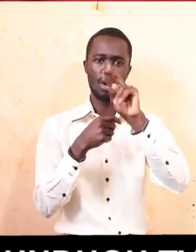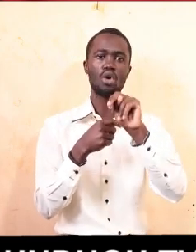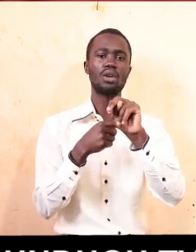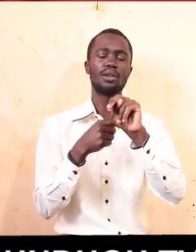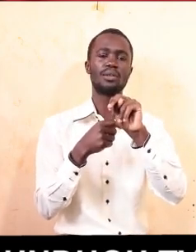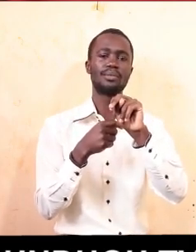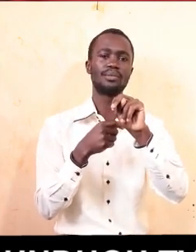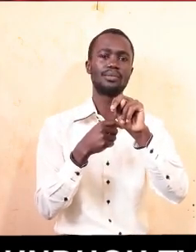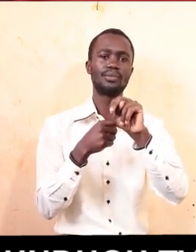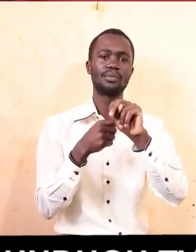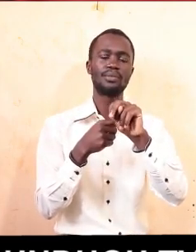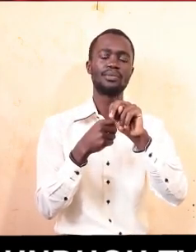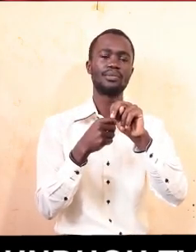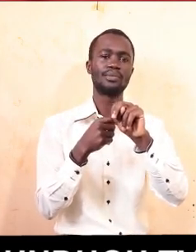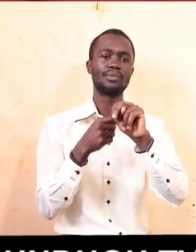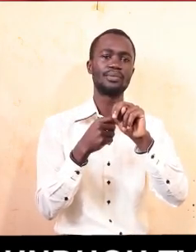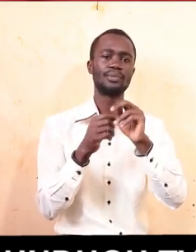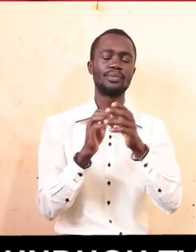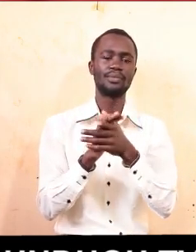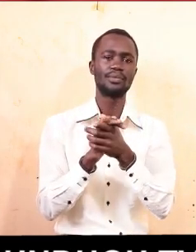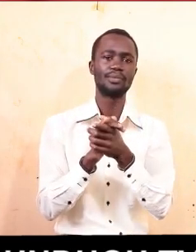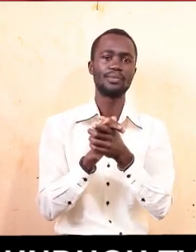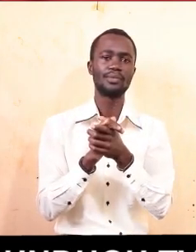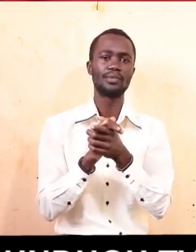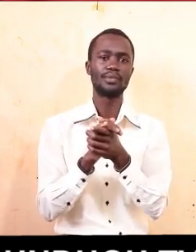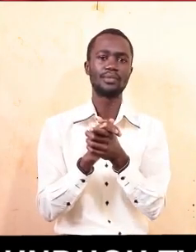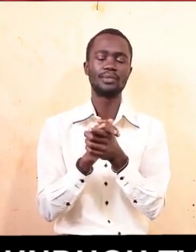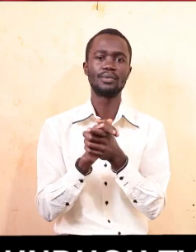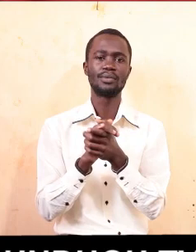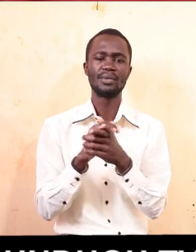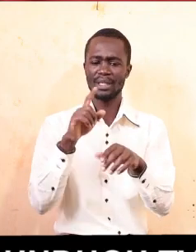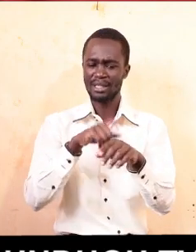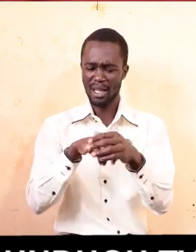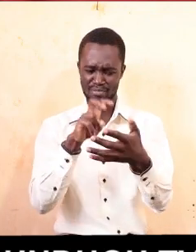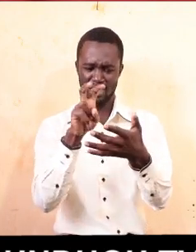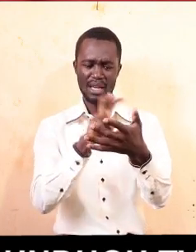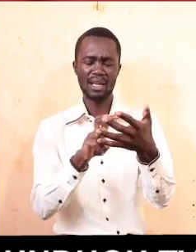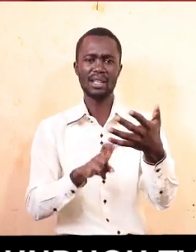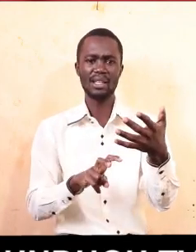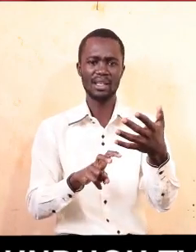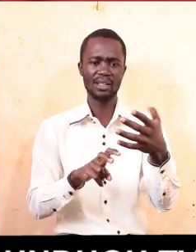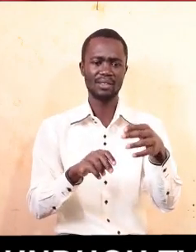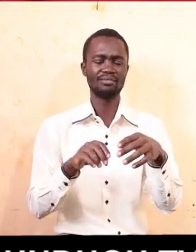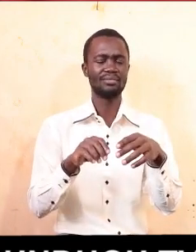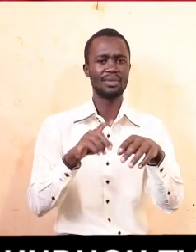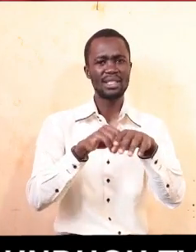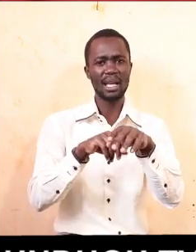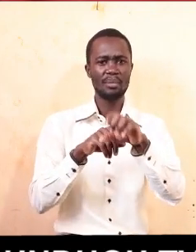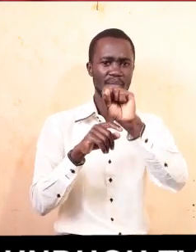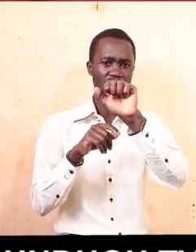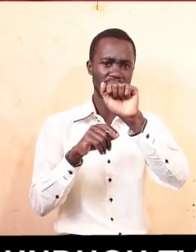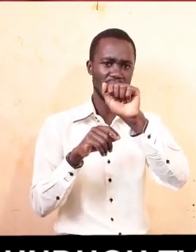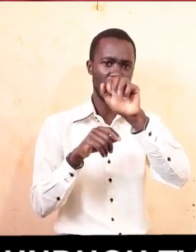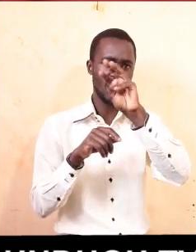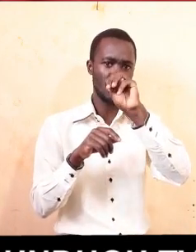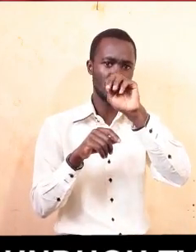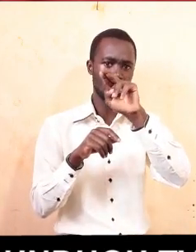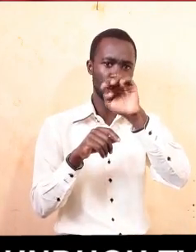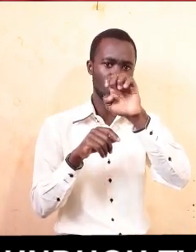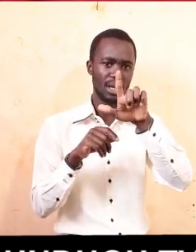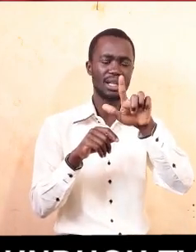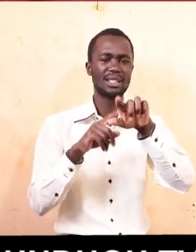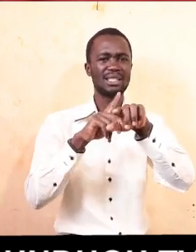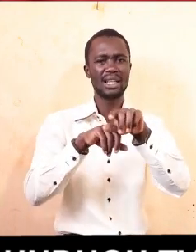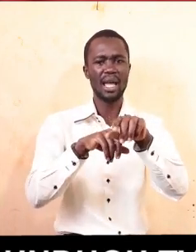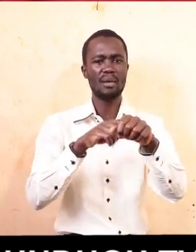atanguruma kutoka Sayuni. Wakati tunaposoma hata wakati wa Samueli, wakati mwingi wa